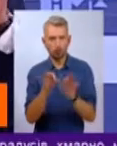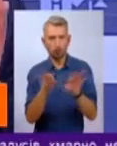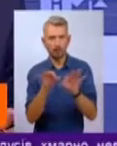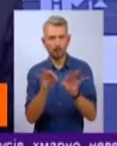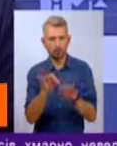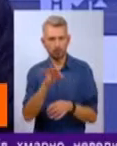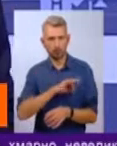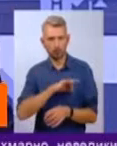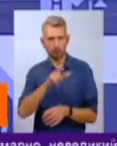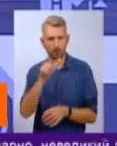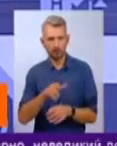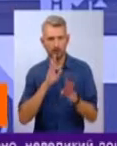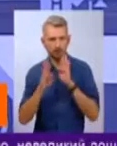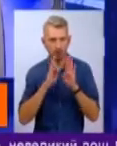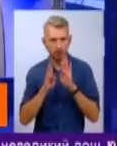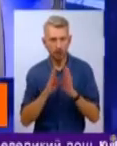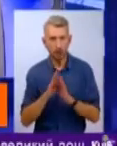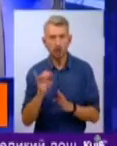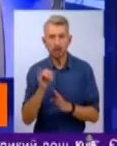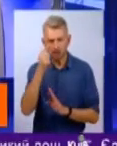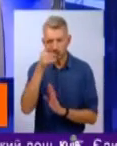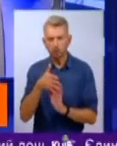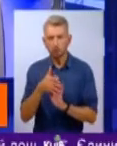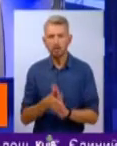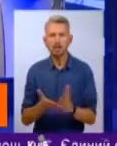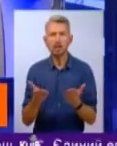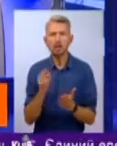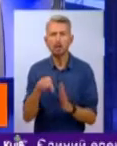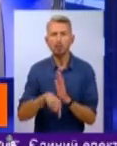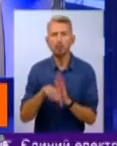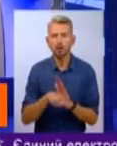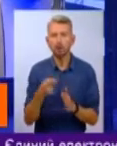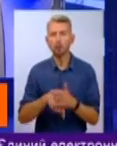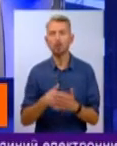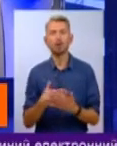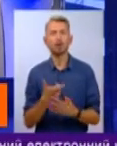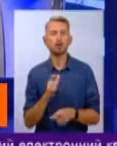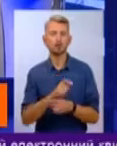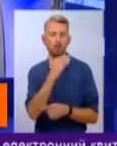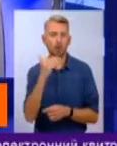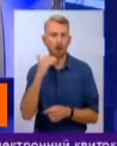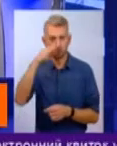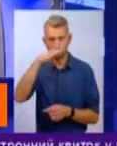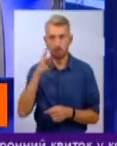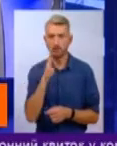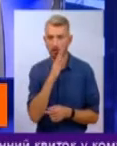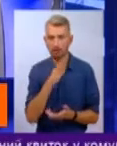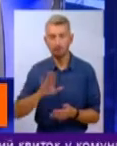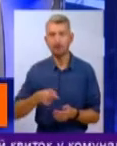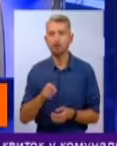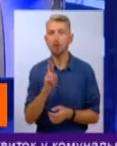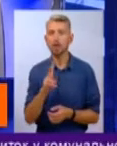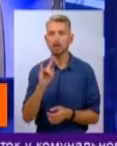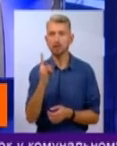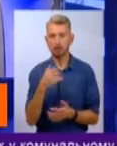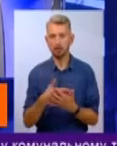користувача Фейсбука. Добре, користувача Фейсбука, і зрозуміти, який там контекст. Бо, наприклад, дуже багато батьків після того, як